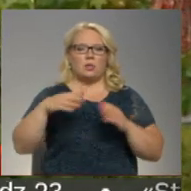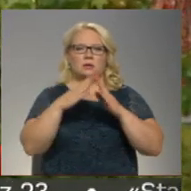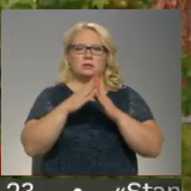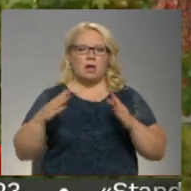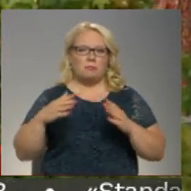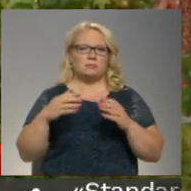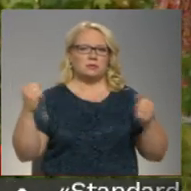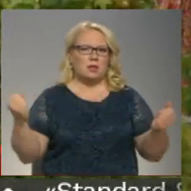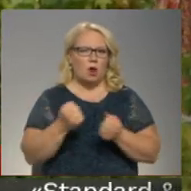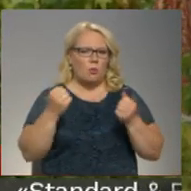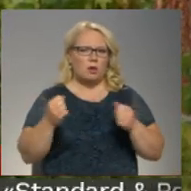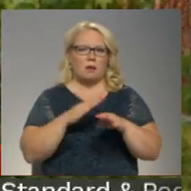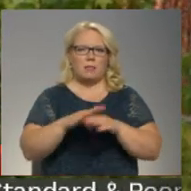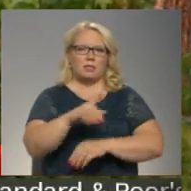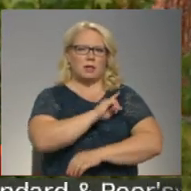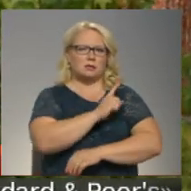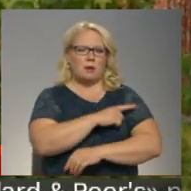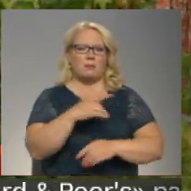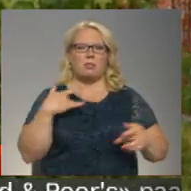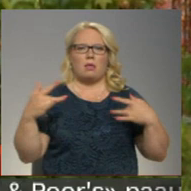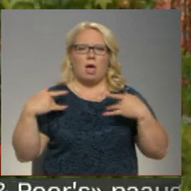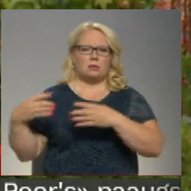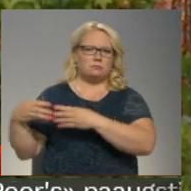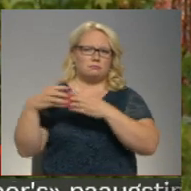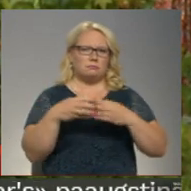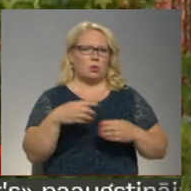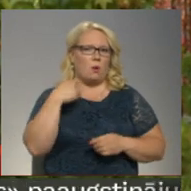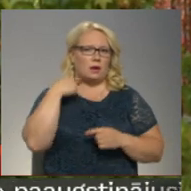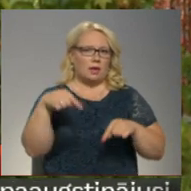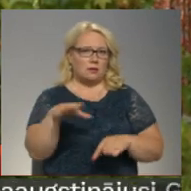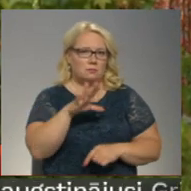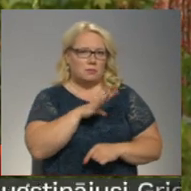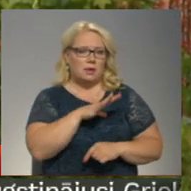parā, brauca teātri pat no Rīgas un